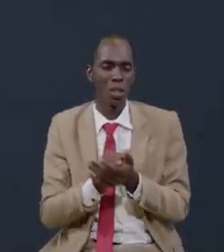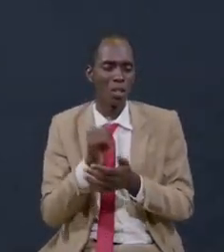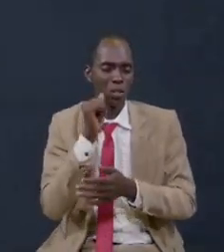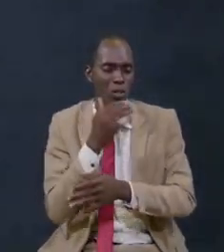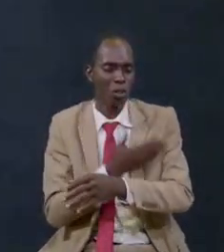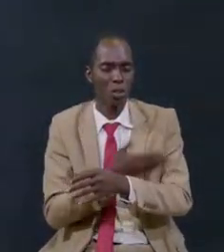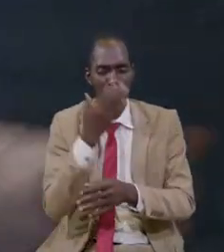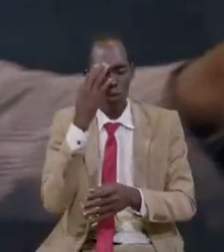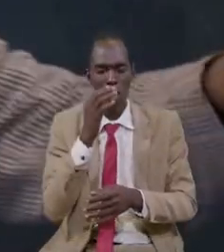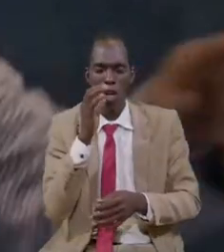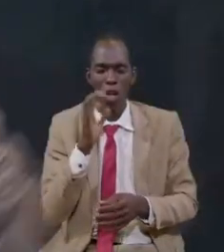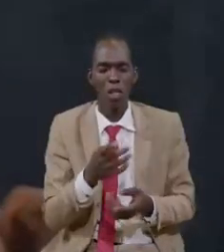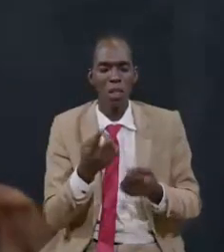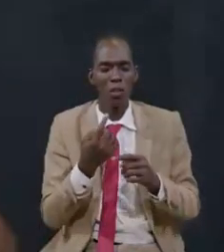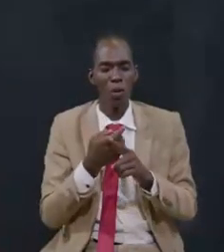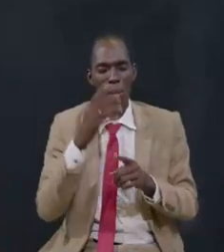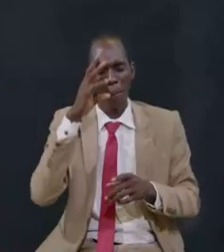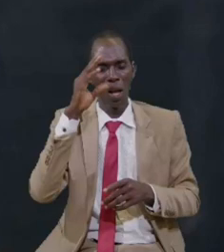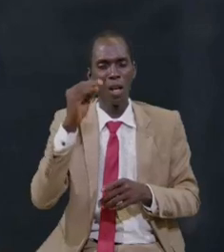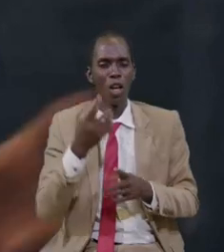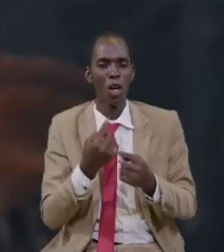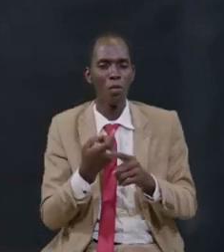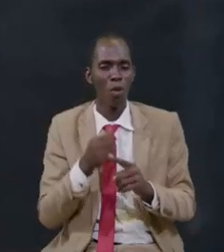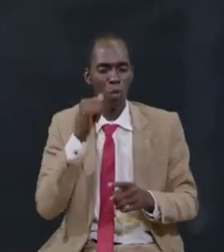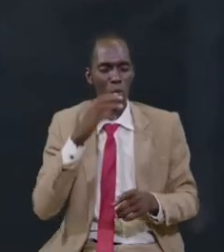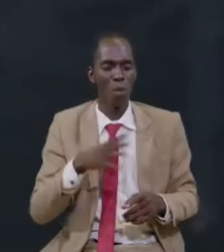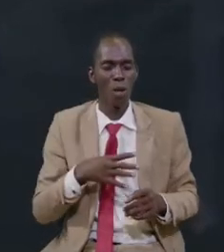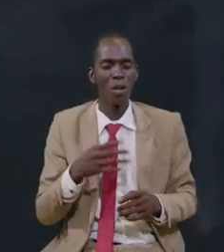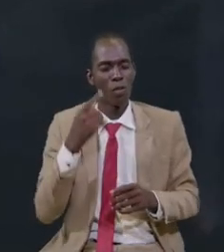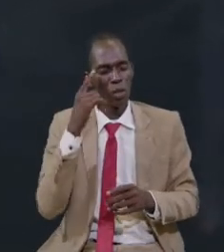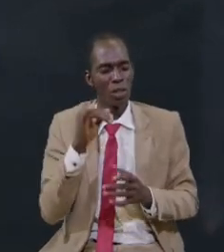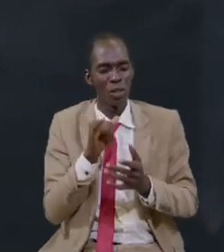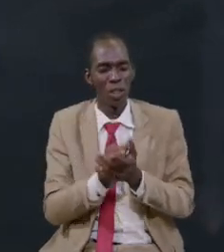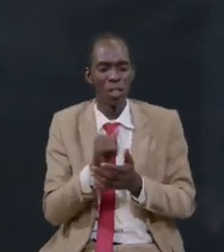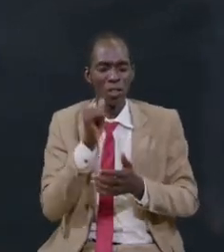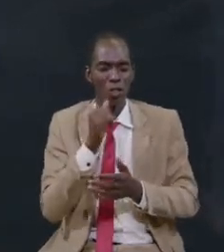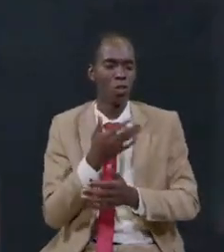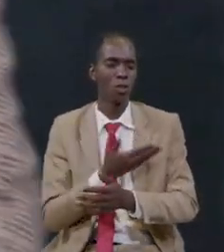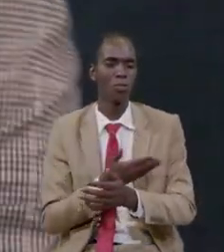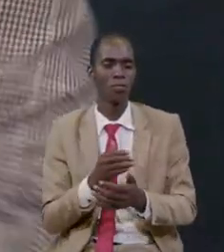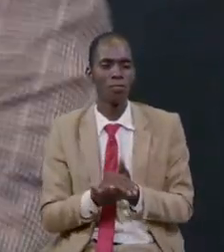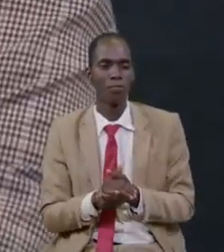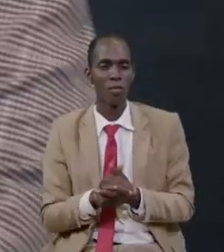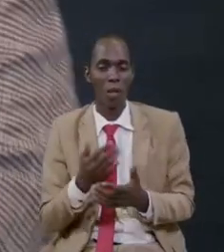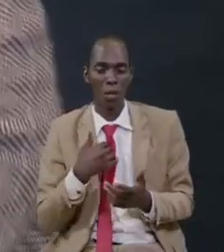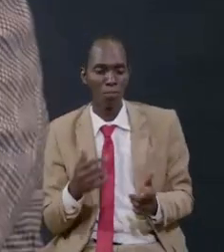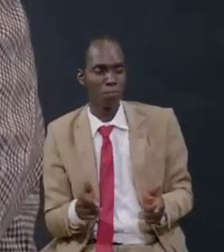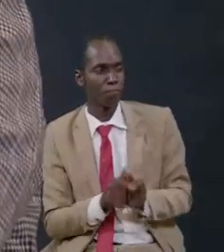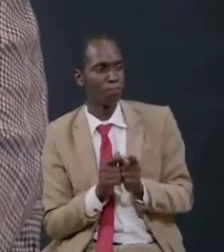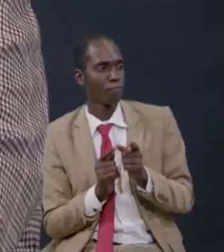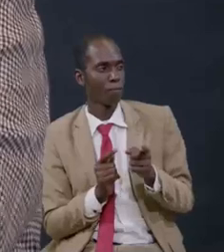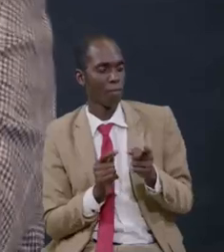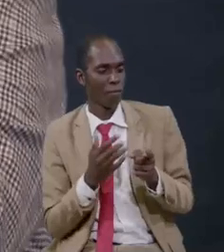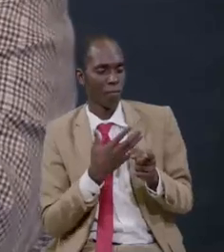hommes, elles viennent des femmes aussi. Mais cette fille, je l'ai rencontrée. Je lui ai